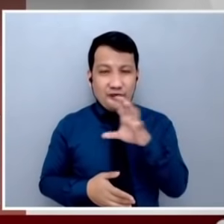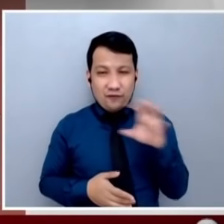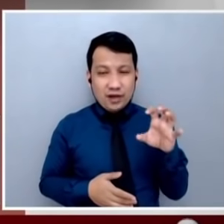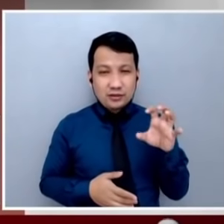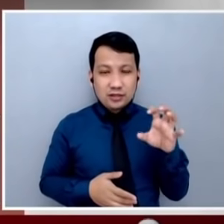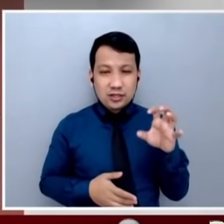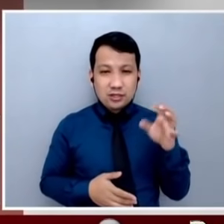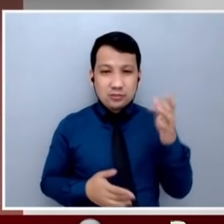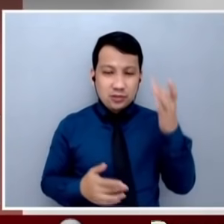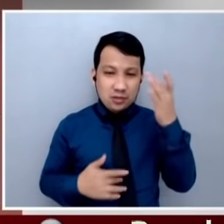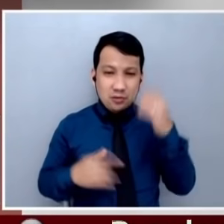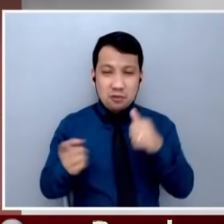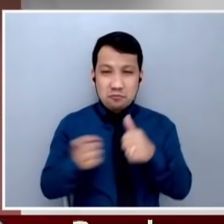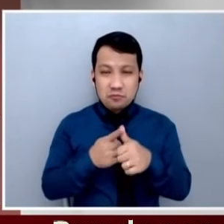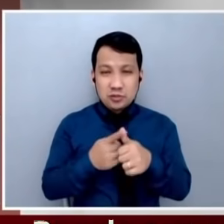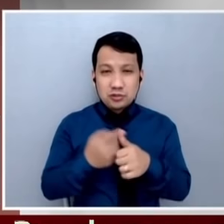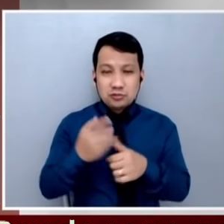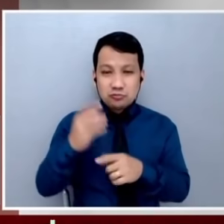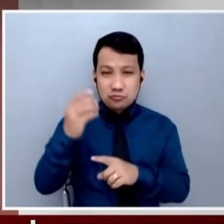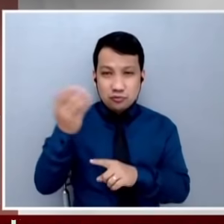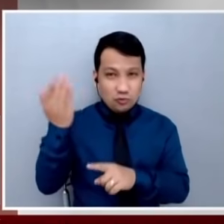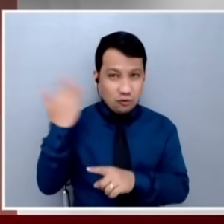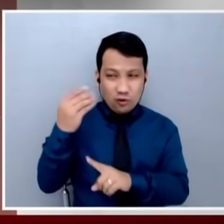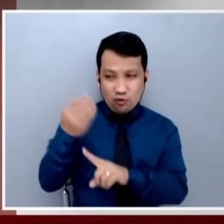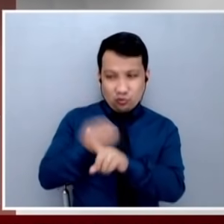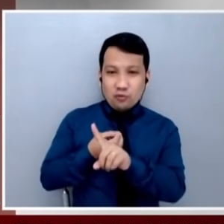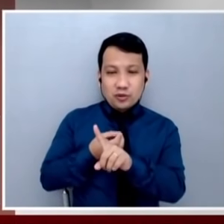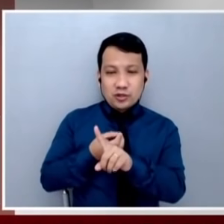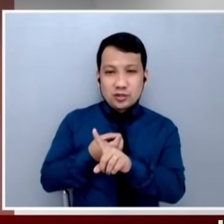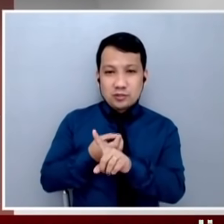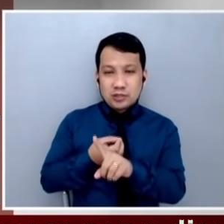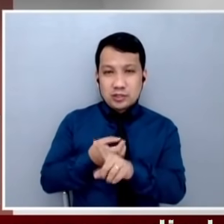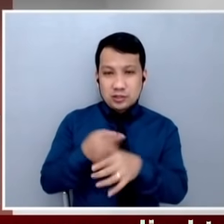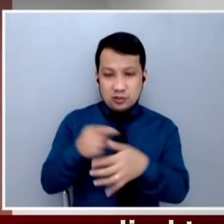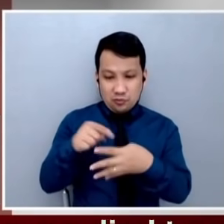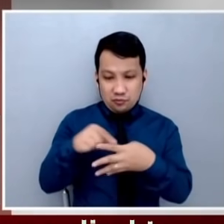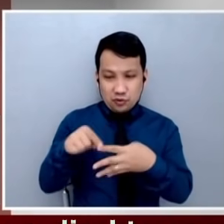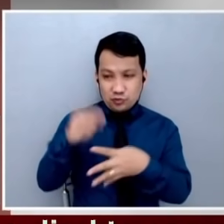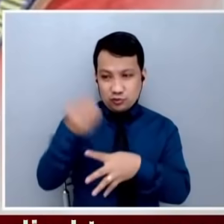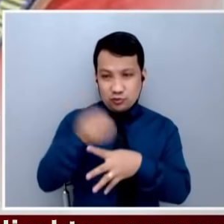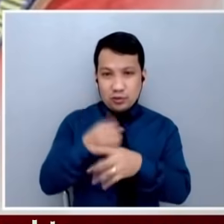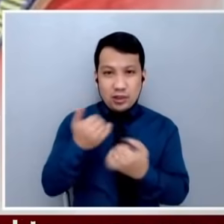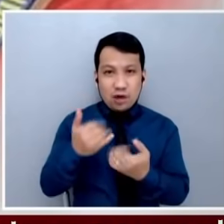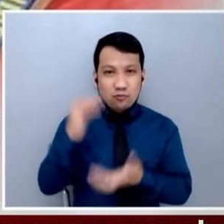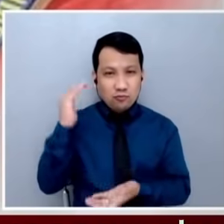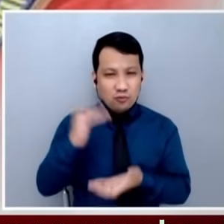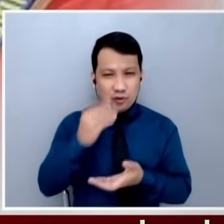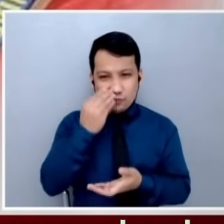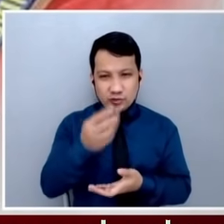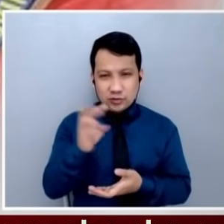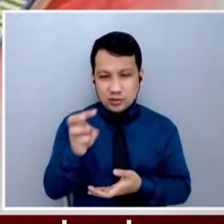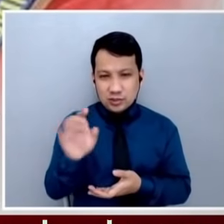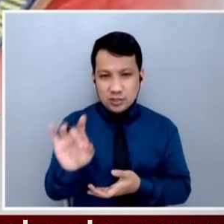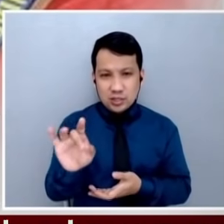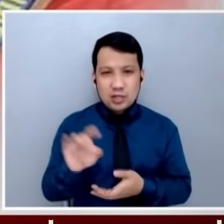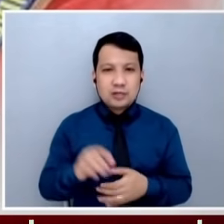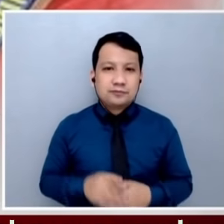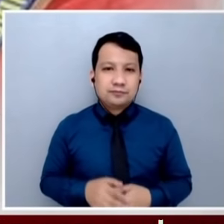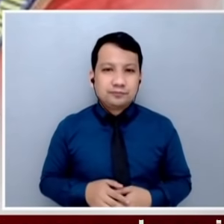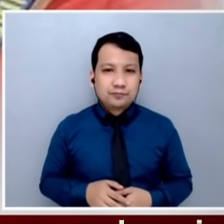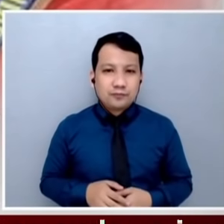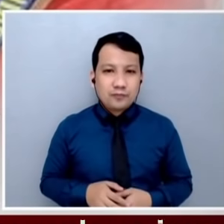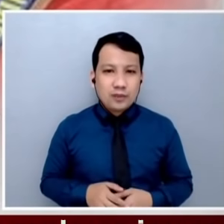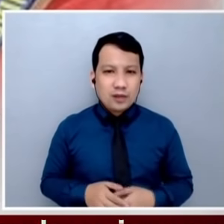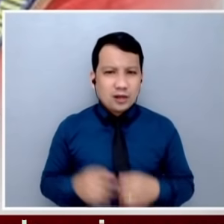noong unang bahagi ng Oktubre, bumaba na sa 68 ang kasalukuyang may sakit. Mula noong